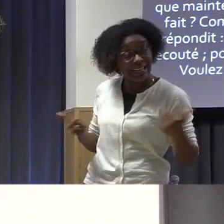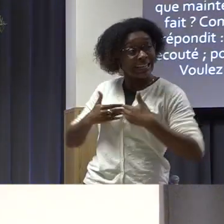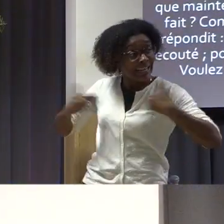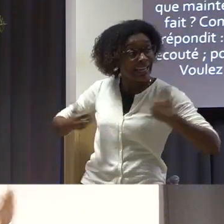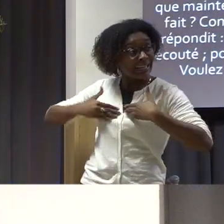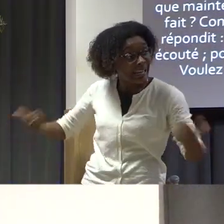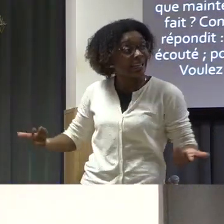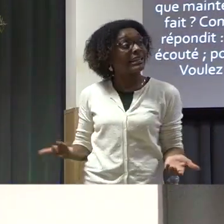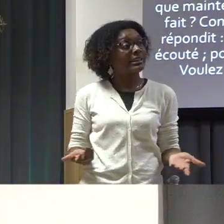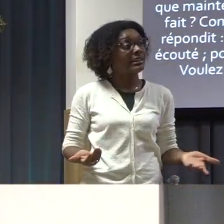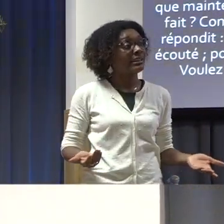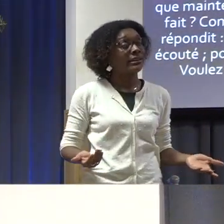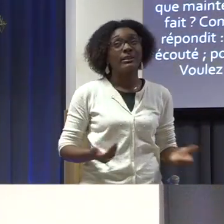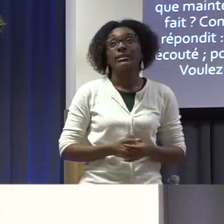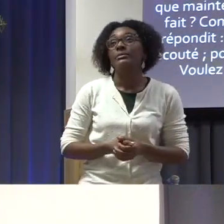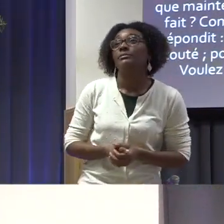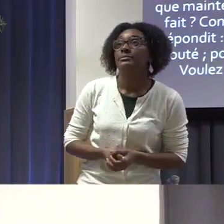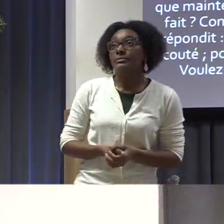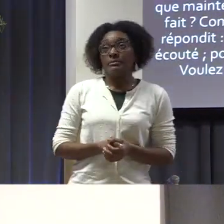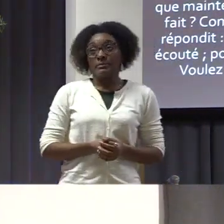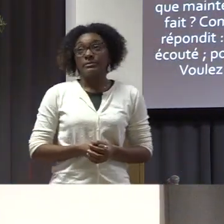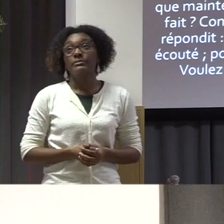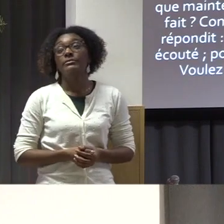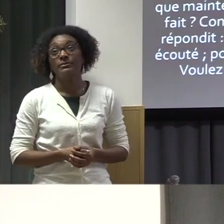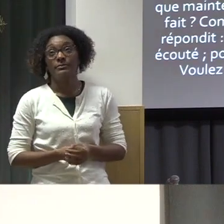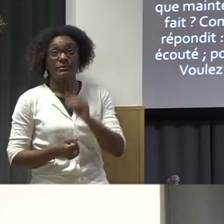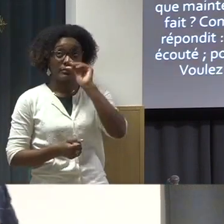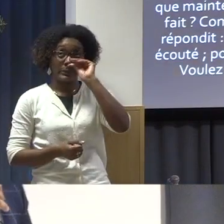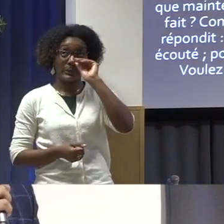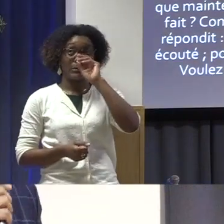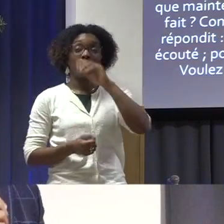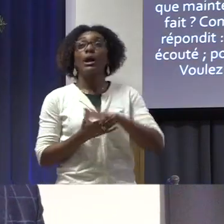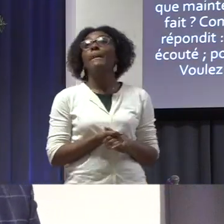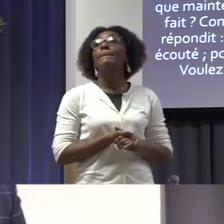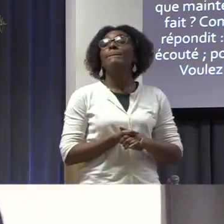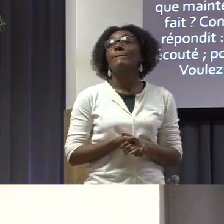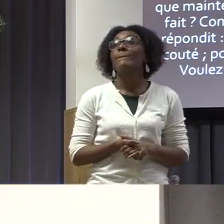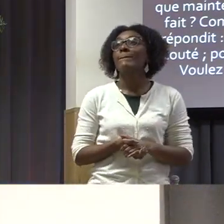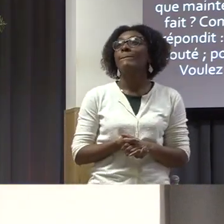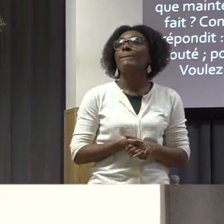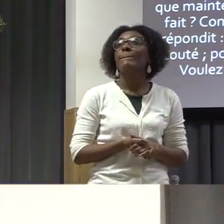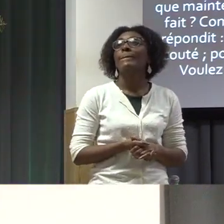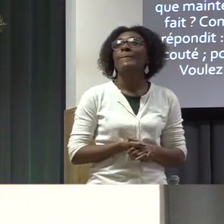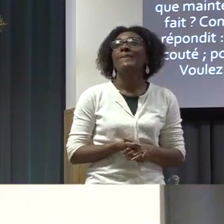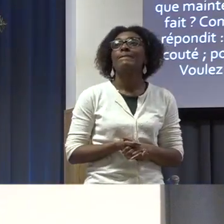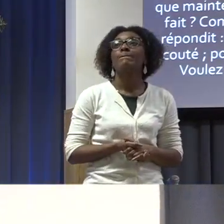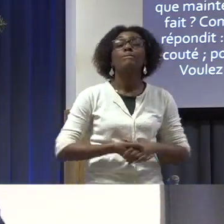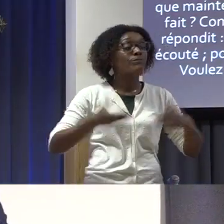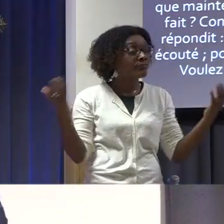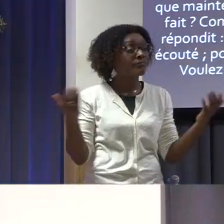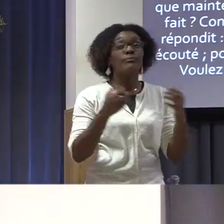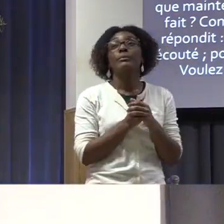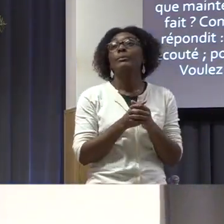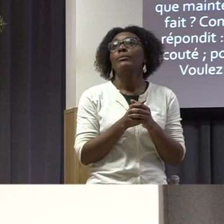parce que vous ne pouvez pas nier l'évidence on ne peut pas nier l'évidence alors cet homme est guéri